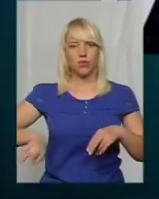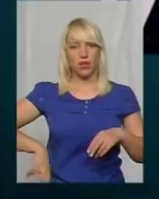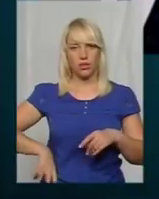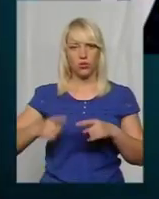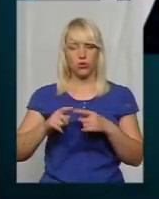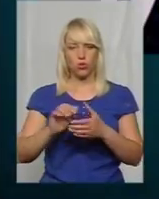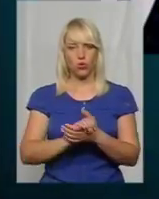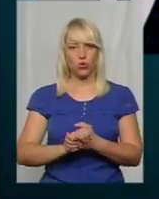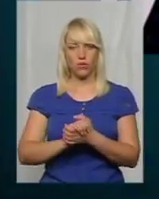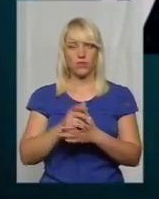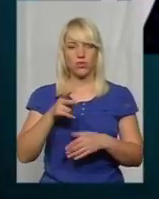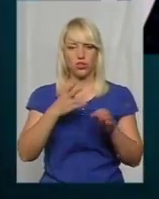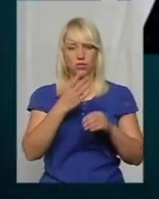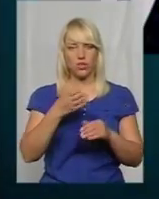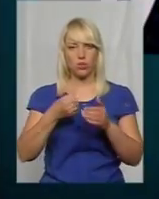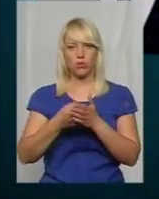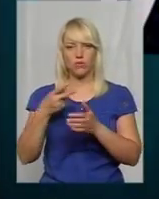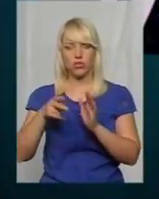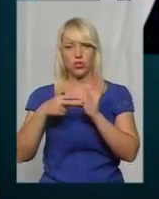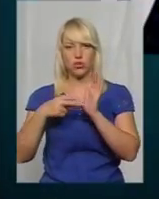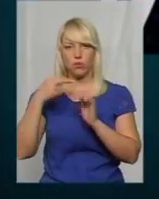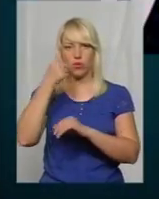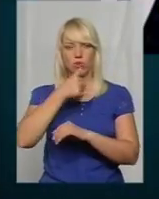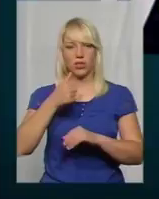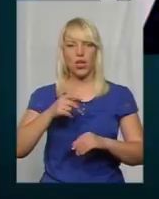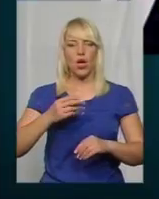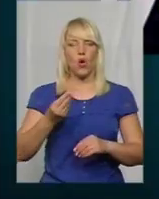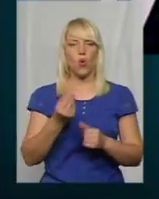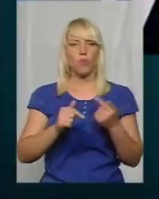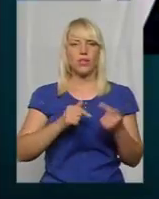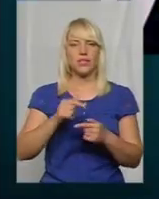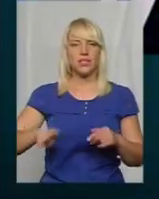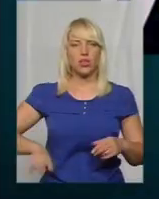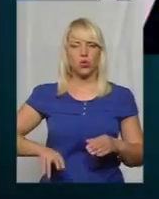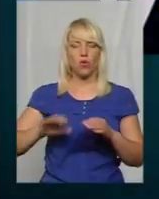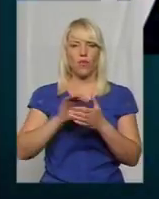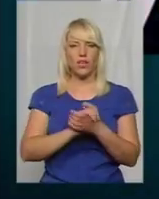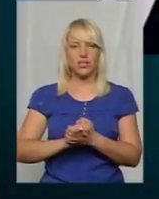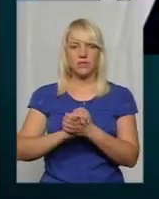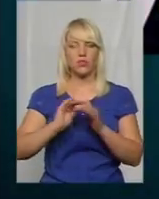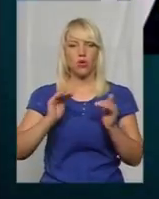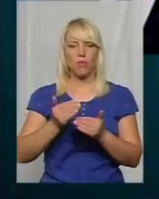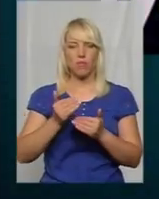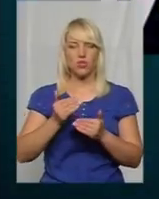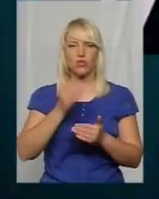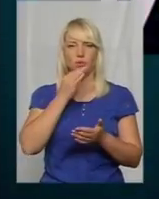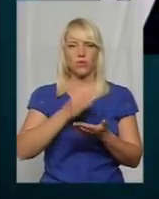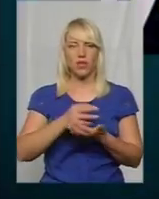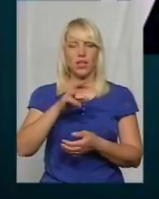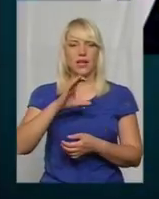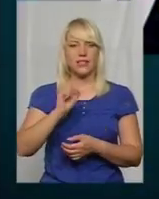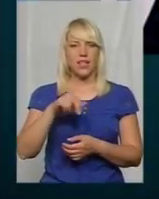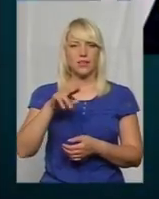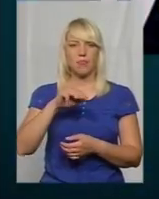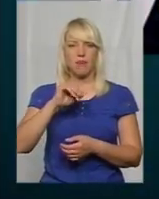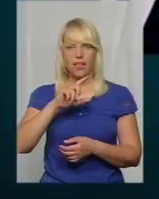З 2004 по 2007 роки – комерційний директор товариства з обмеженою відповідальністю «Цермет АГС». З